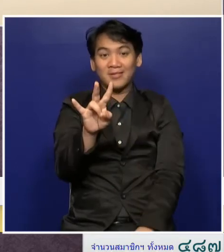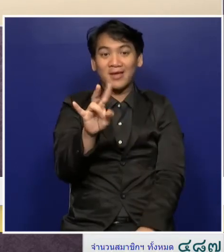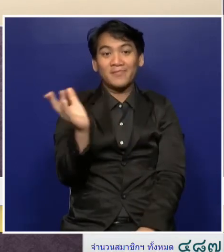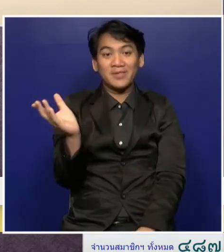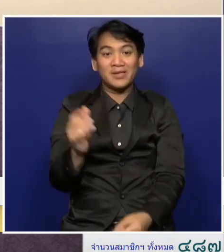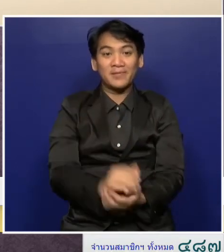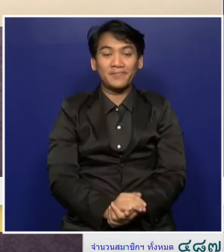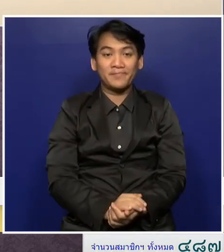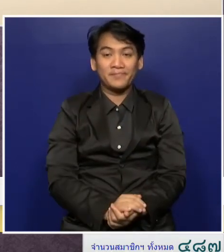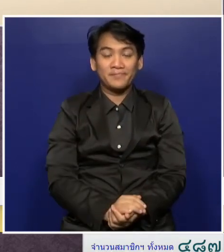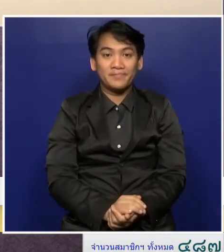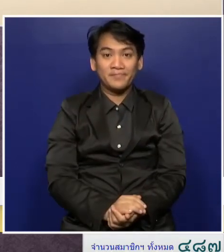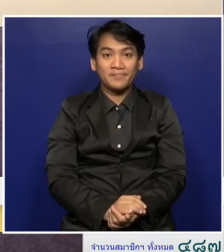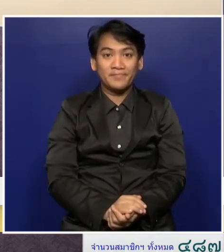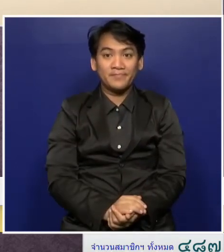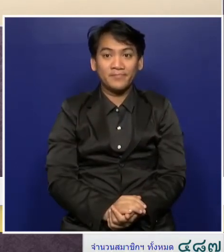ัชุดนี้กคอว่า